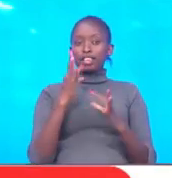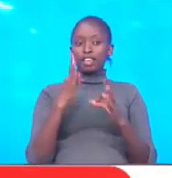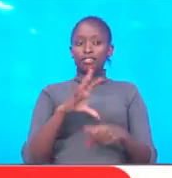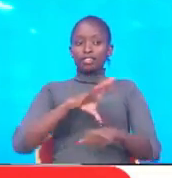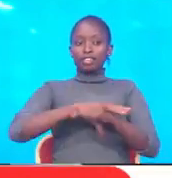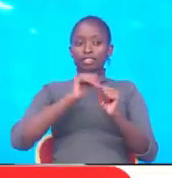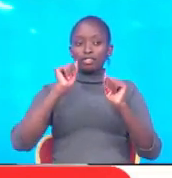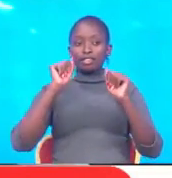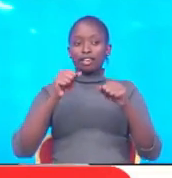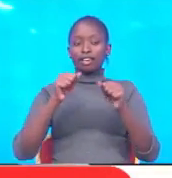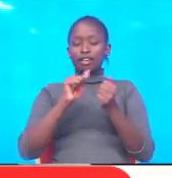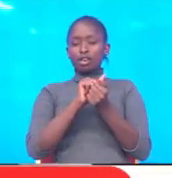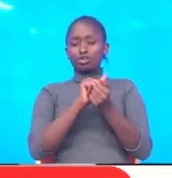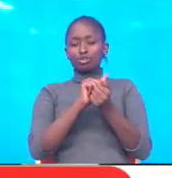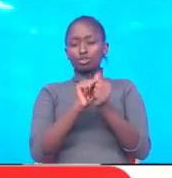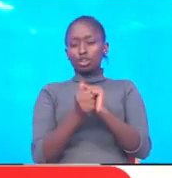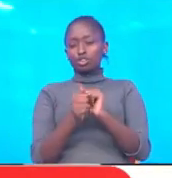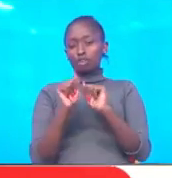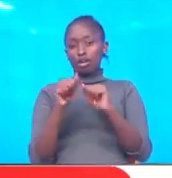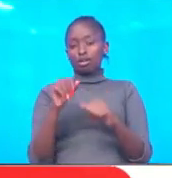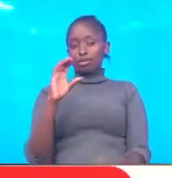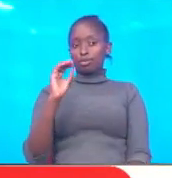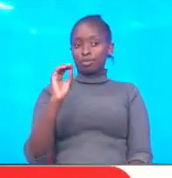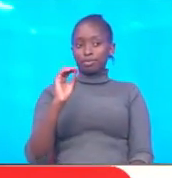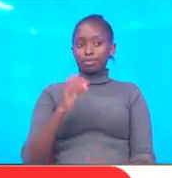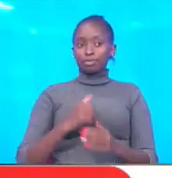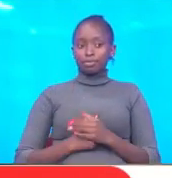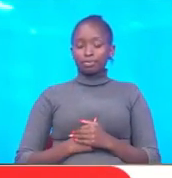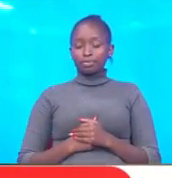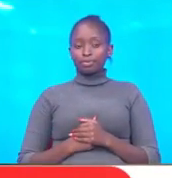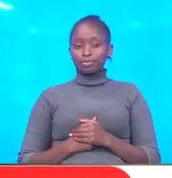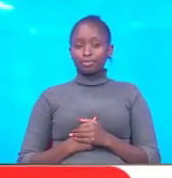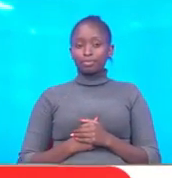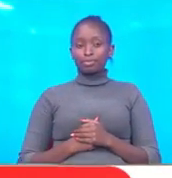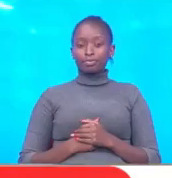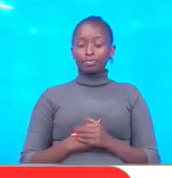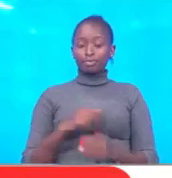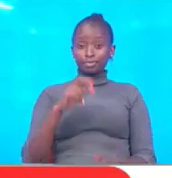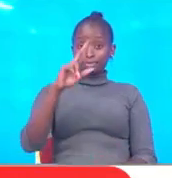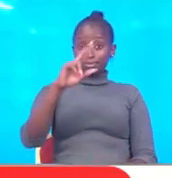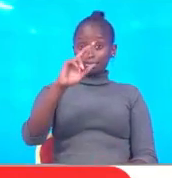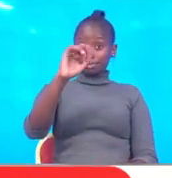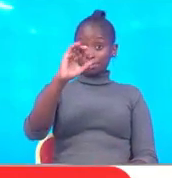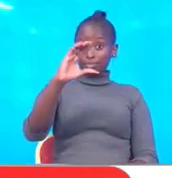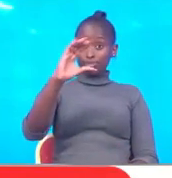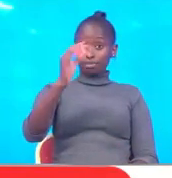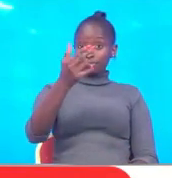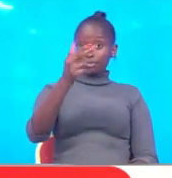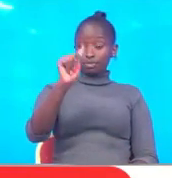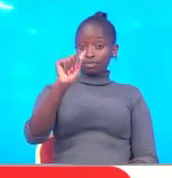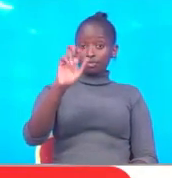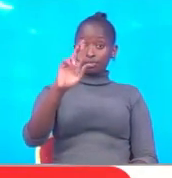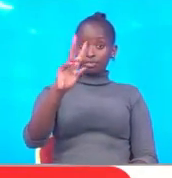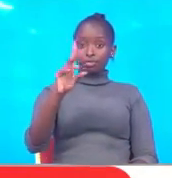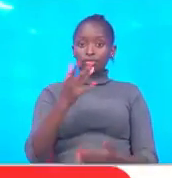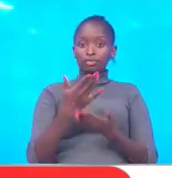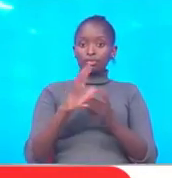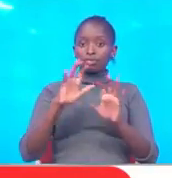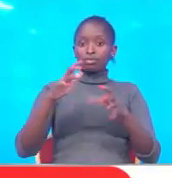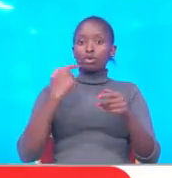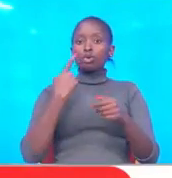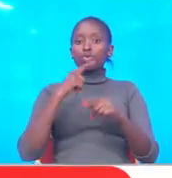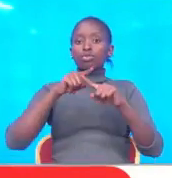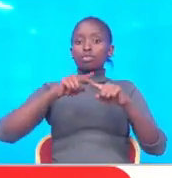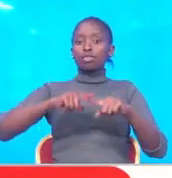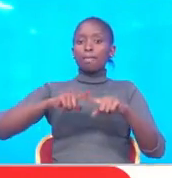haitabatilishwa. Wengine tulitoa kwa mapapu zetu. Richard Opete ni mmoja wa wakulima wanaotegemewa kwa vyakula